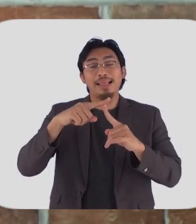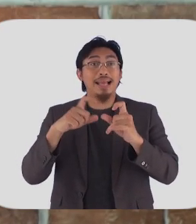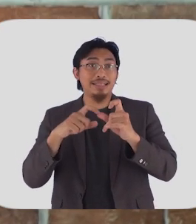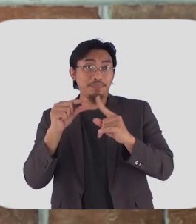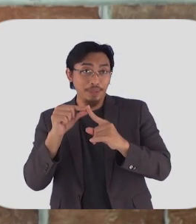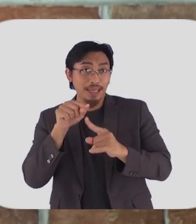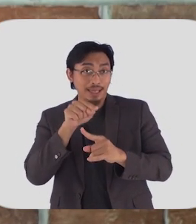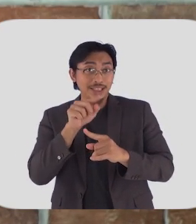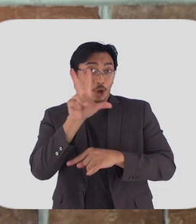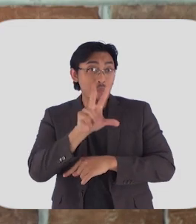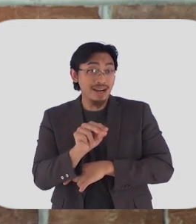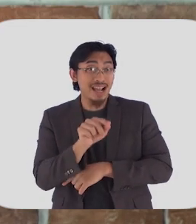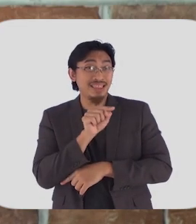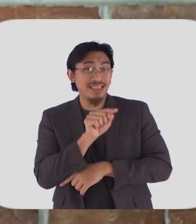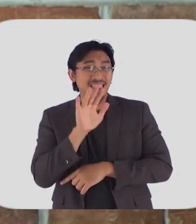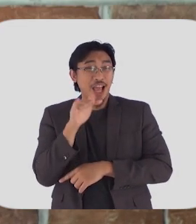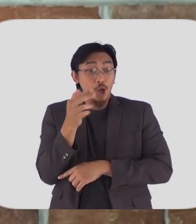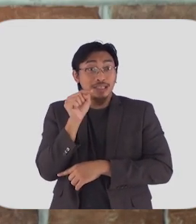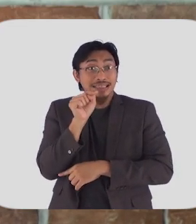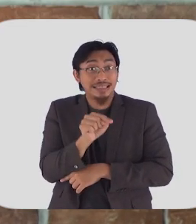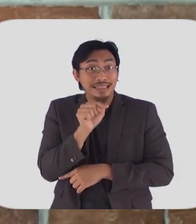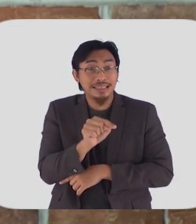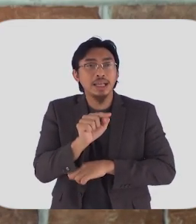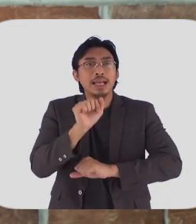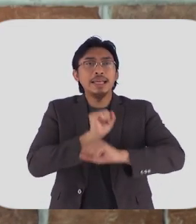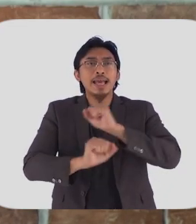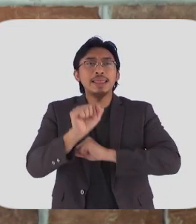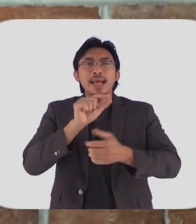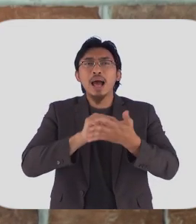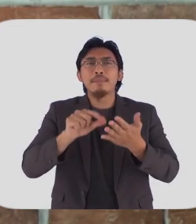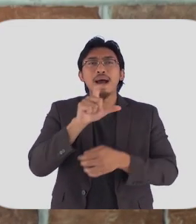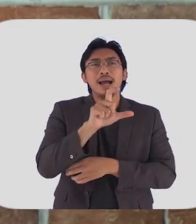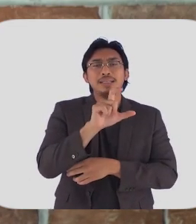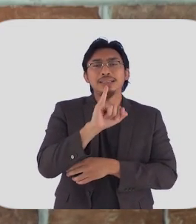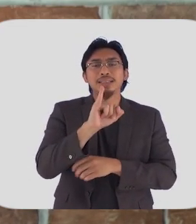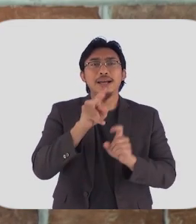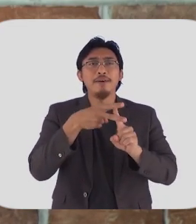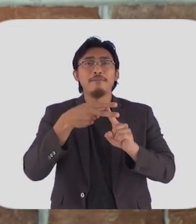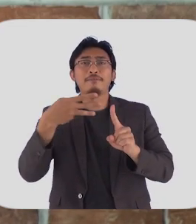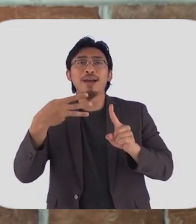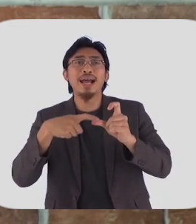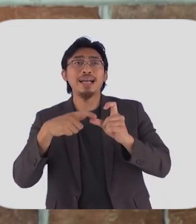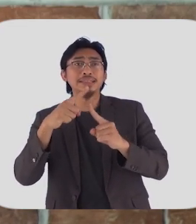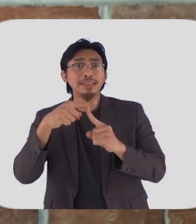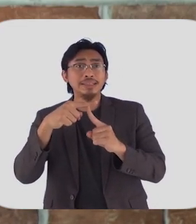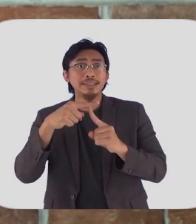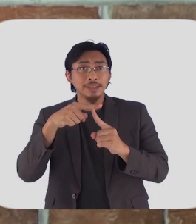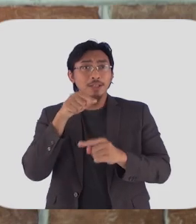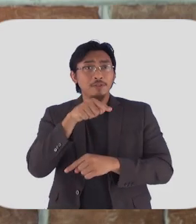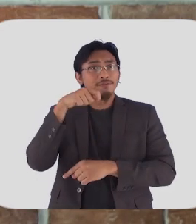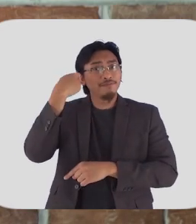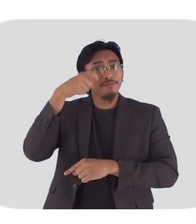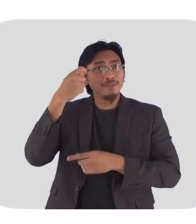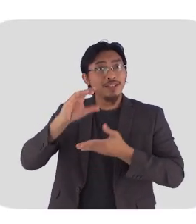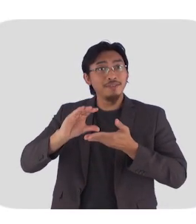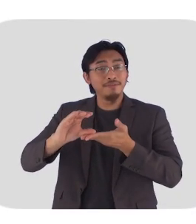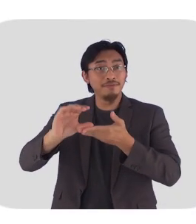Dinas PMPTSP Provinsi Jawa Barat. Di mana untuk tahun sekarang itu ada kegiatan yang namanya